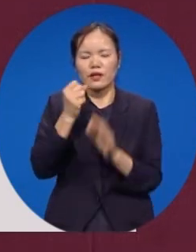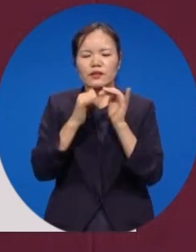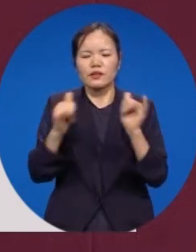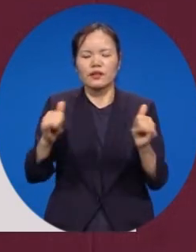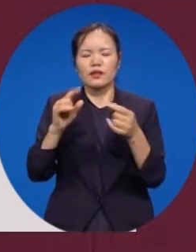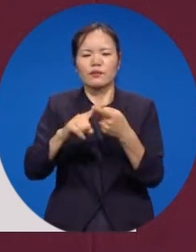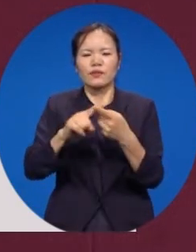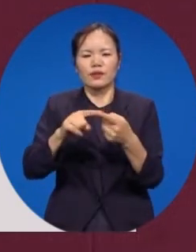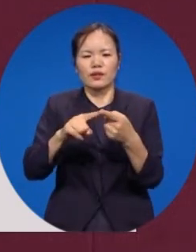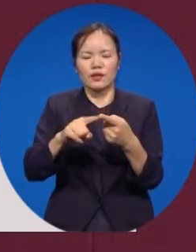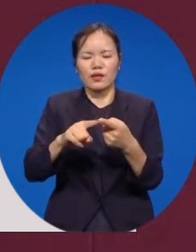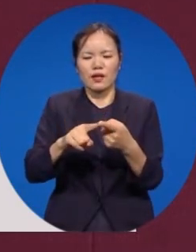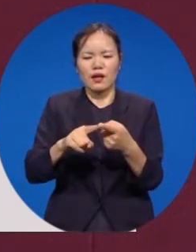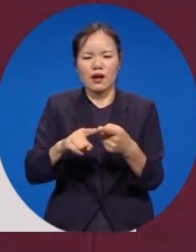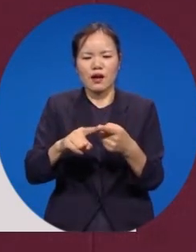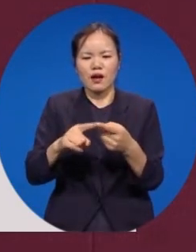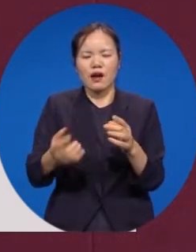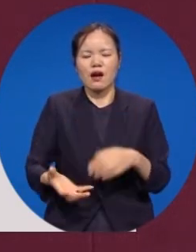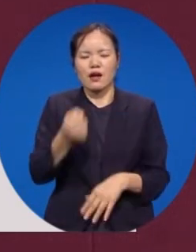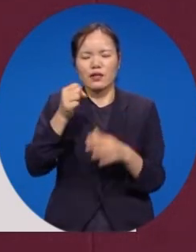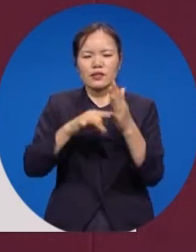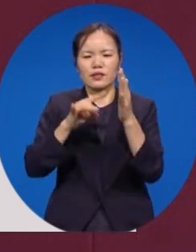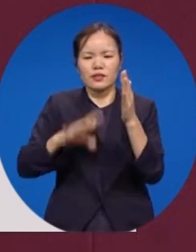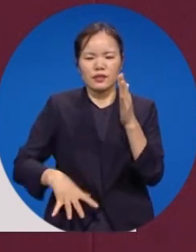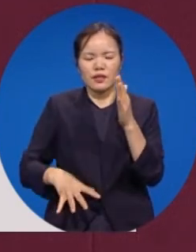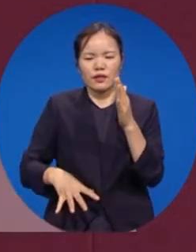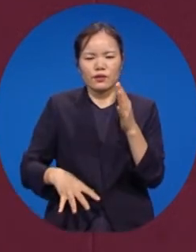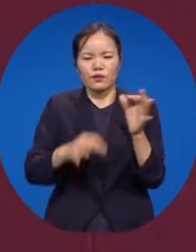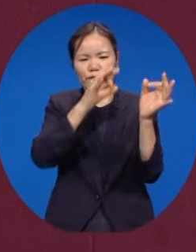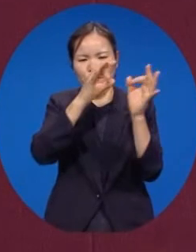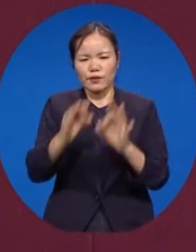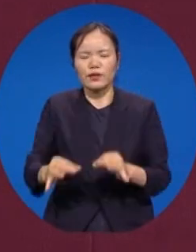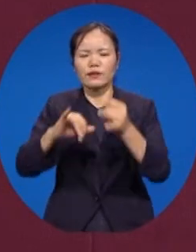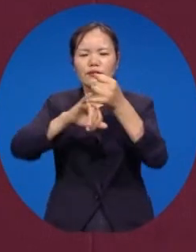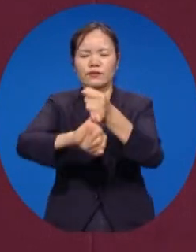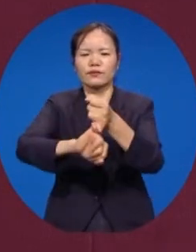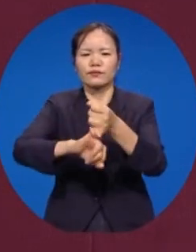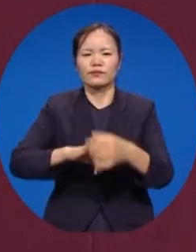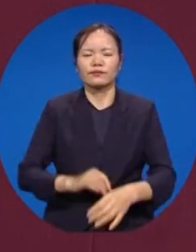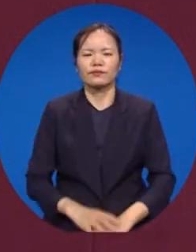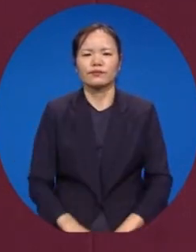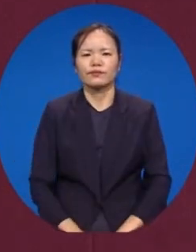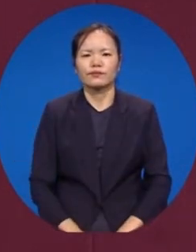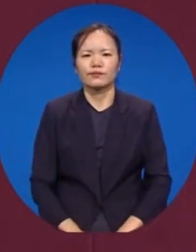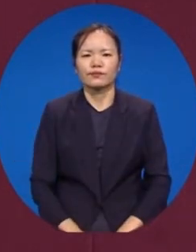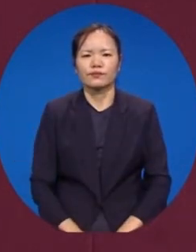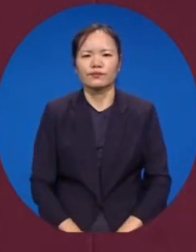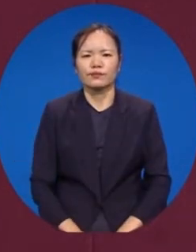과도한 주택 보유세 부담도 대폭 낮추겠습니다.